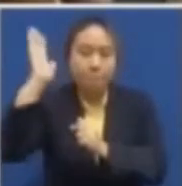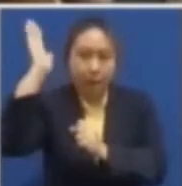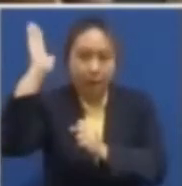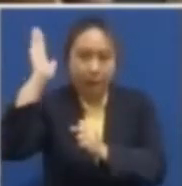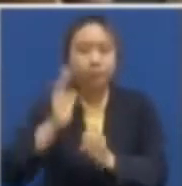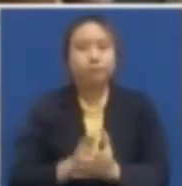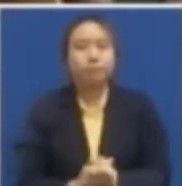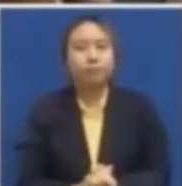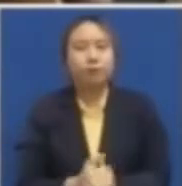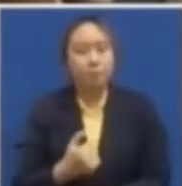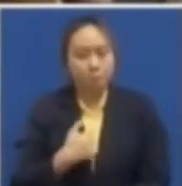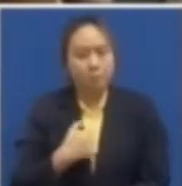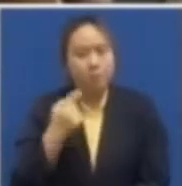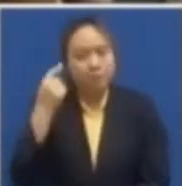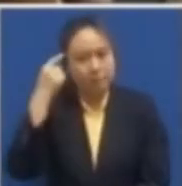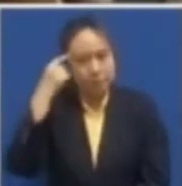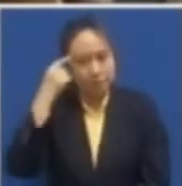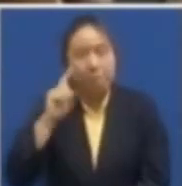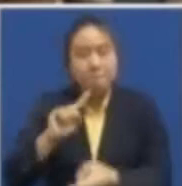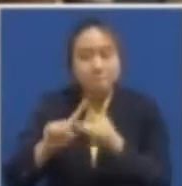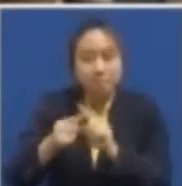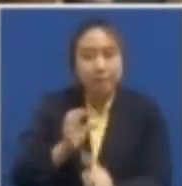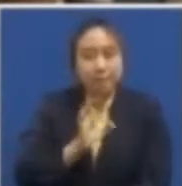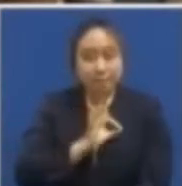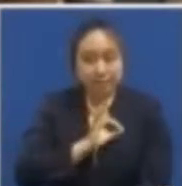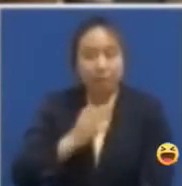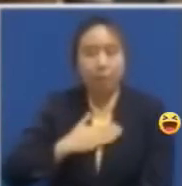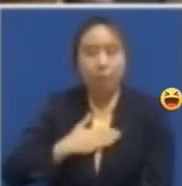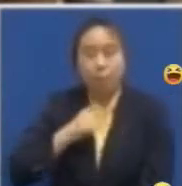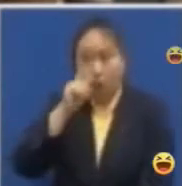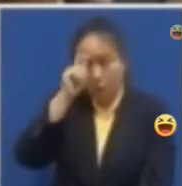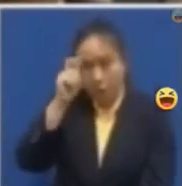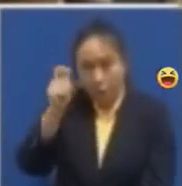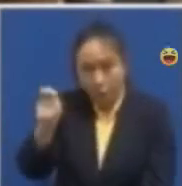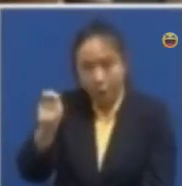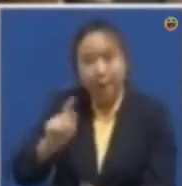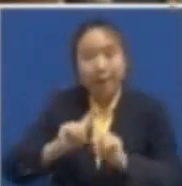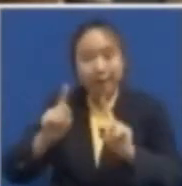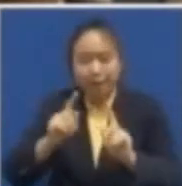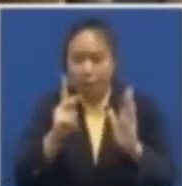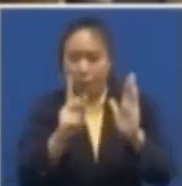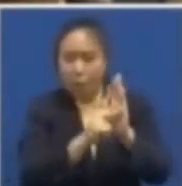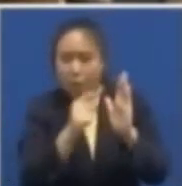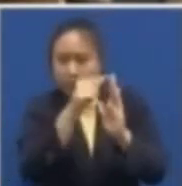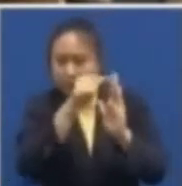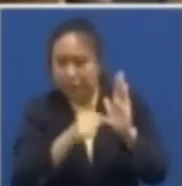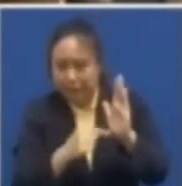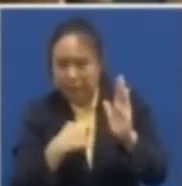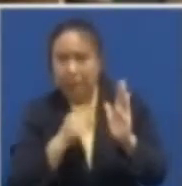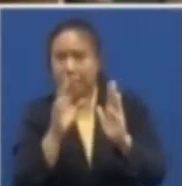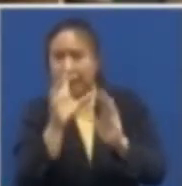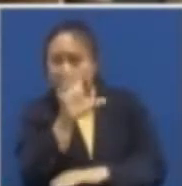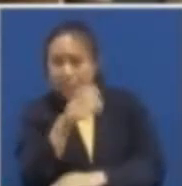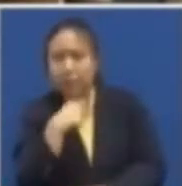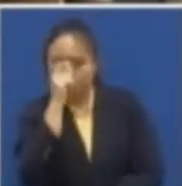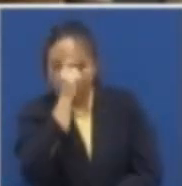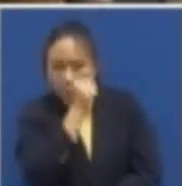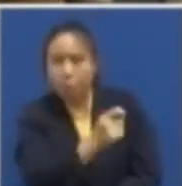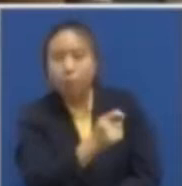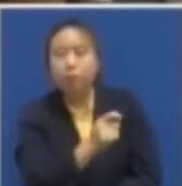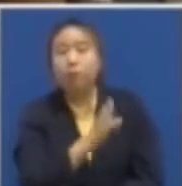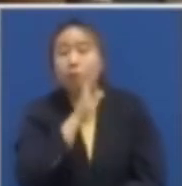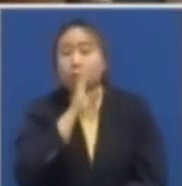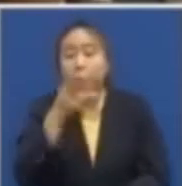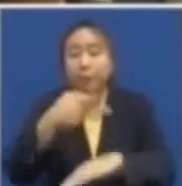ผมคิดว่าผมก็เคารพในเพื่อนสมาชิกนะครับแต่เราต่างคนต้องเคารพข้อบังคับครับท่านประธานครับนั่นคือว่าเมื่อท่านประธาน